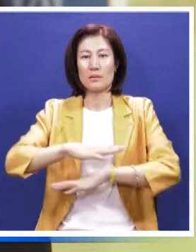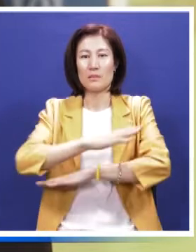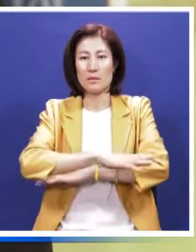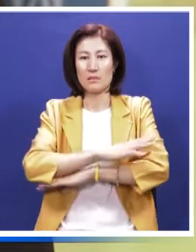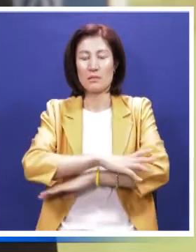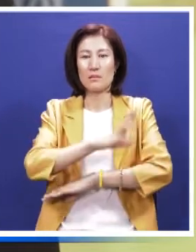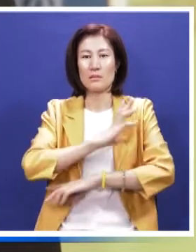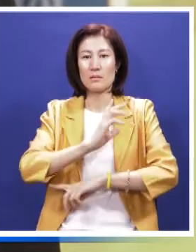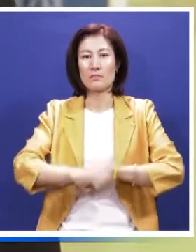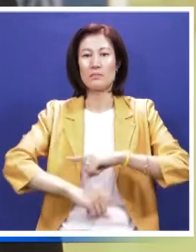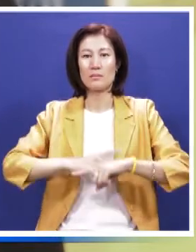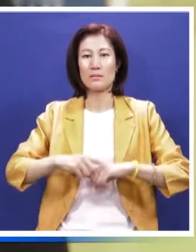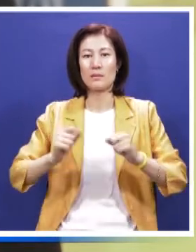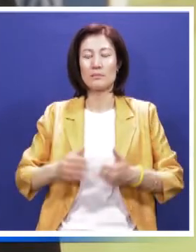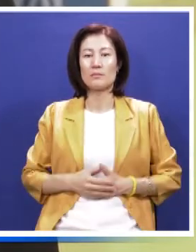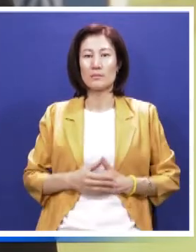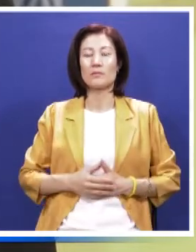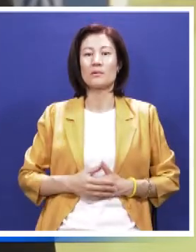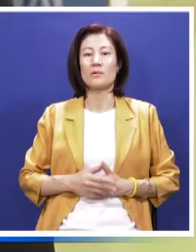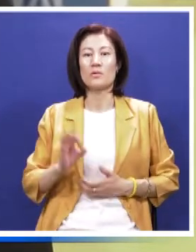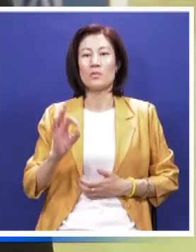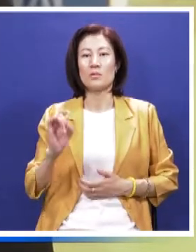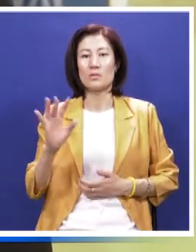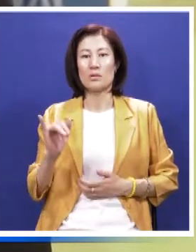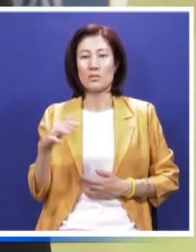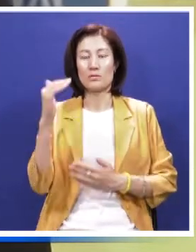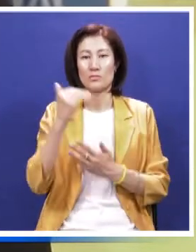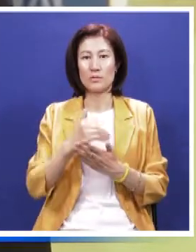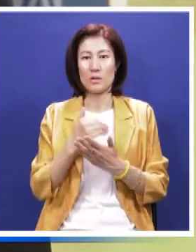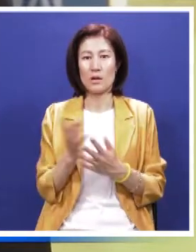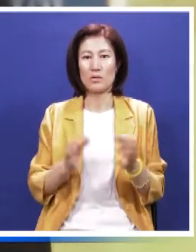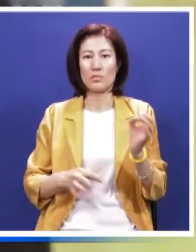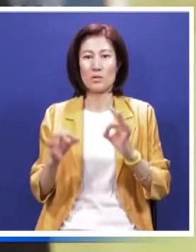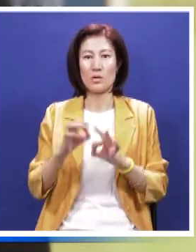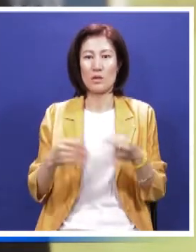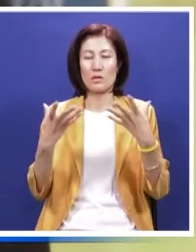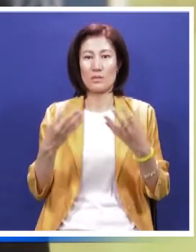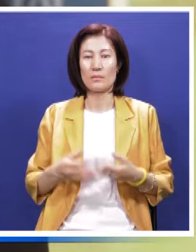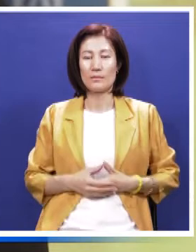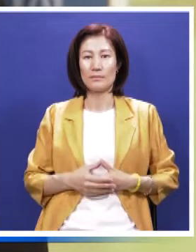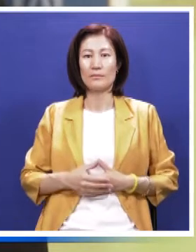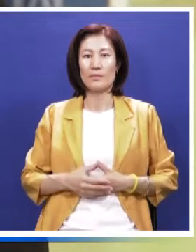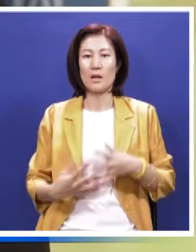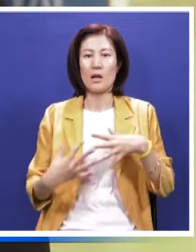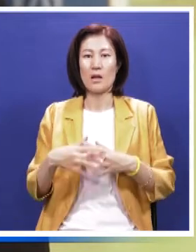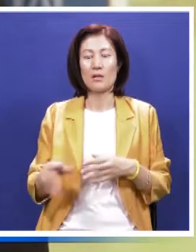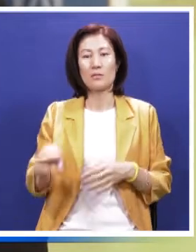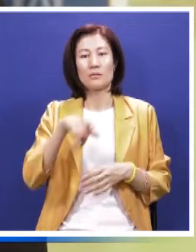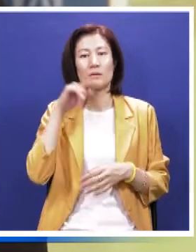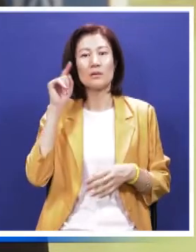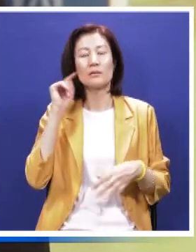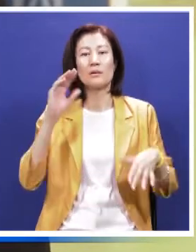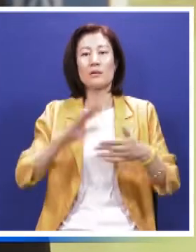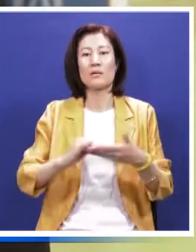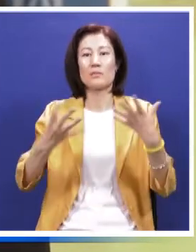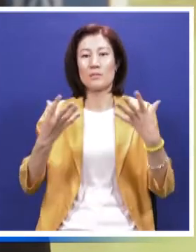тұр. Екінші өрлеу деген жоба құрамыз деп отыр. Бұл жоба бойынша ауыл жастарды тартамыз деп отыр. Ауыл